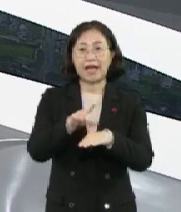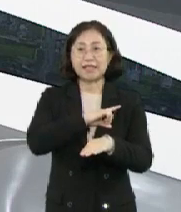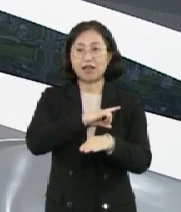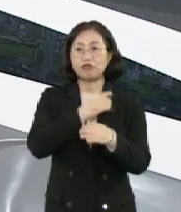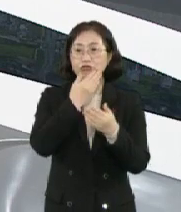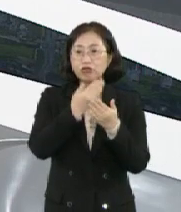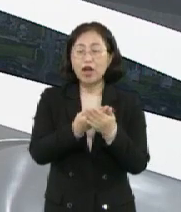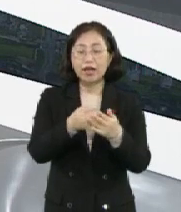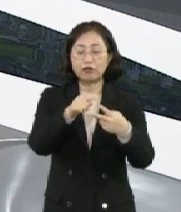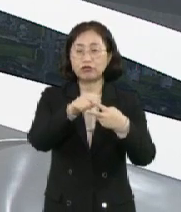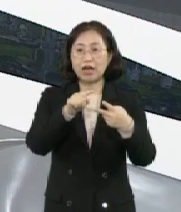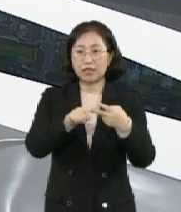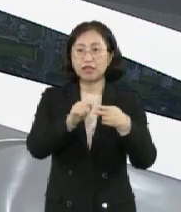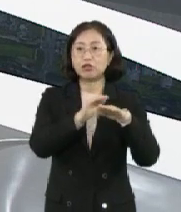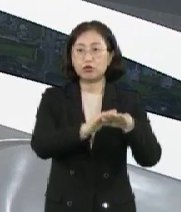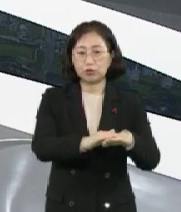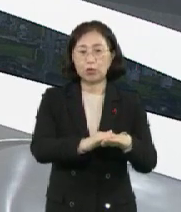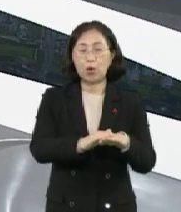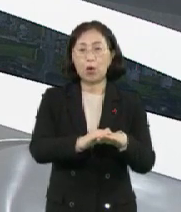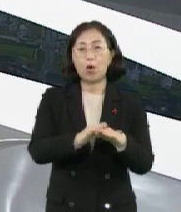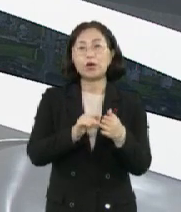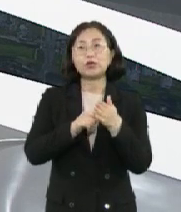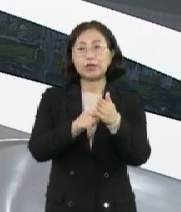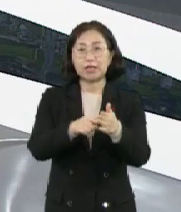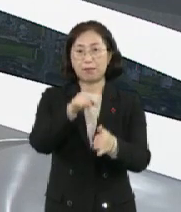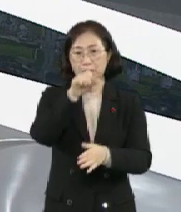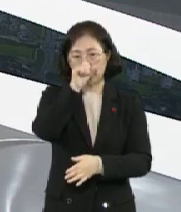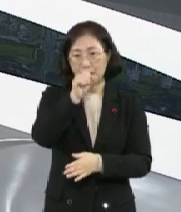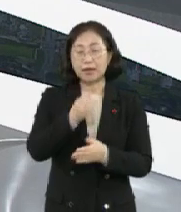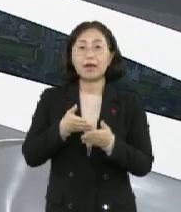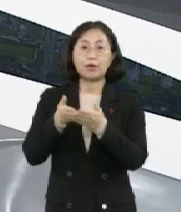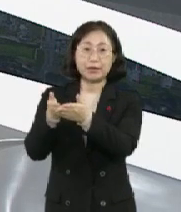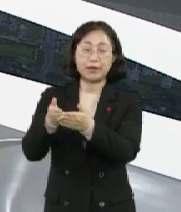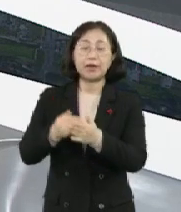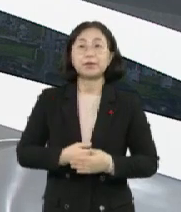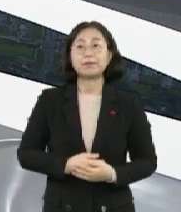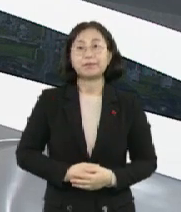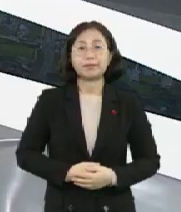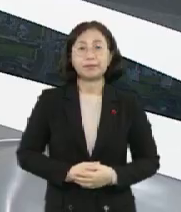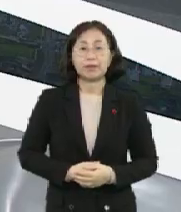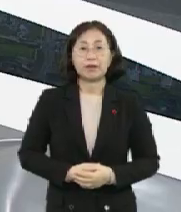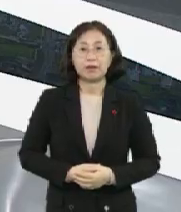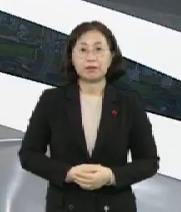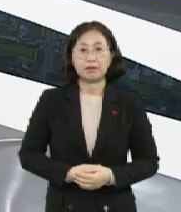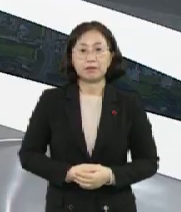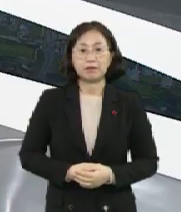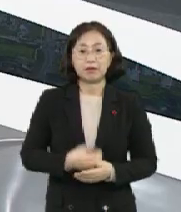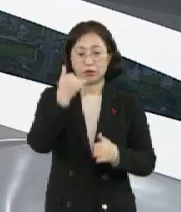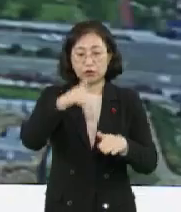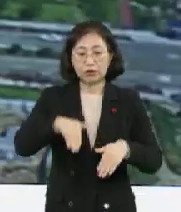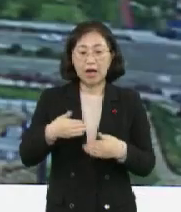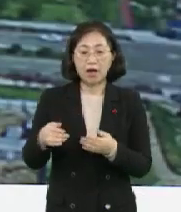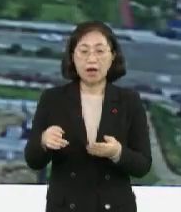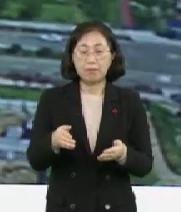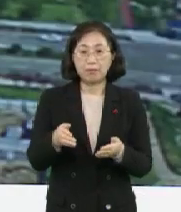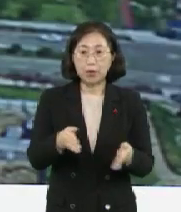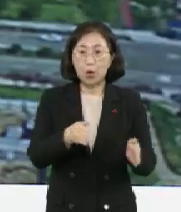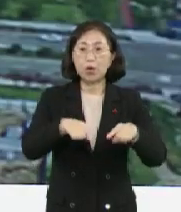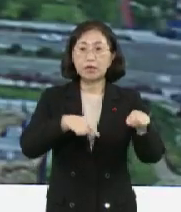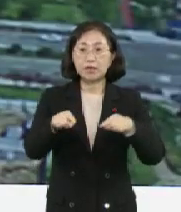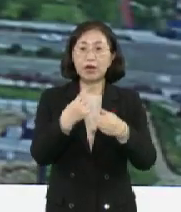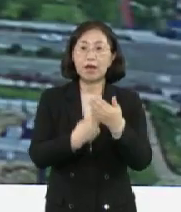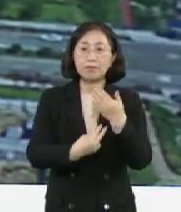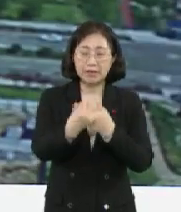두고선 이런 정책을 마련하고 실행했으면 좋겠다는 그 제언을 드립니다. 예. 오늘 뭐 충남 도정의